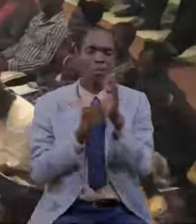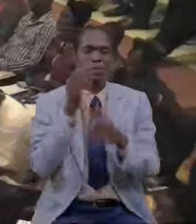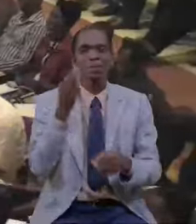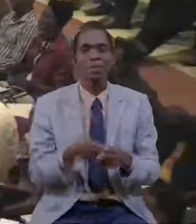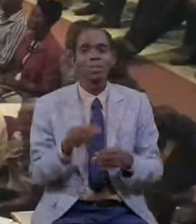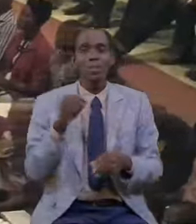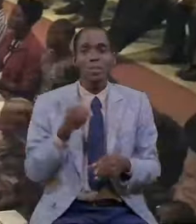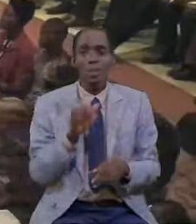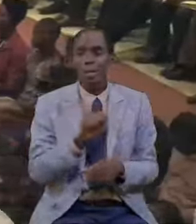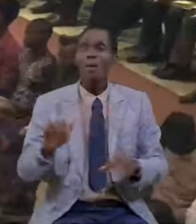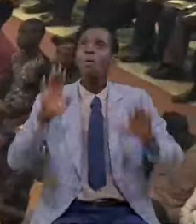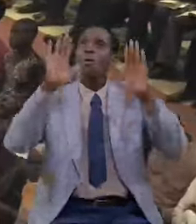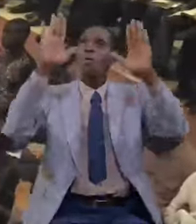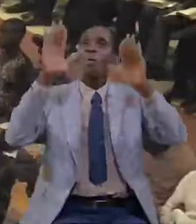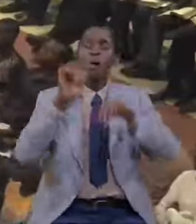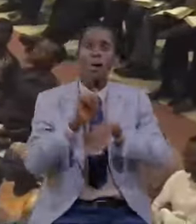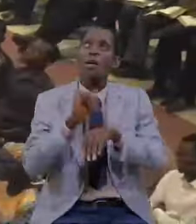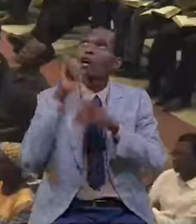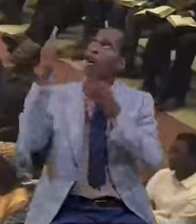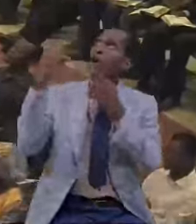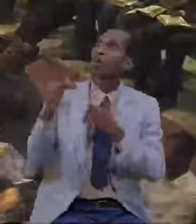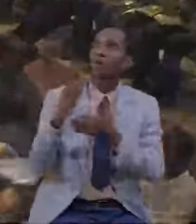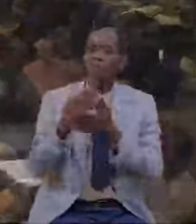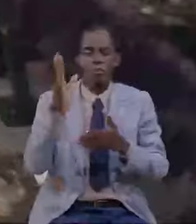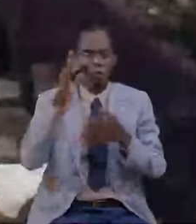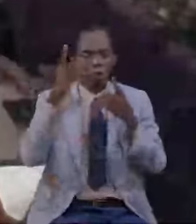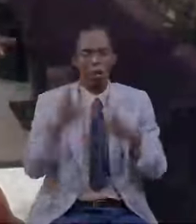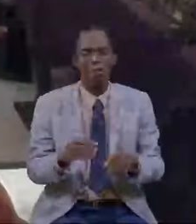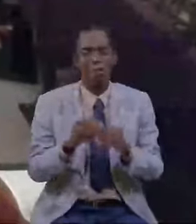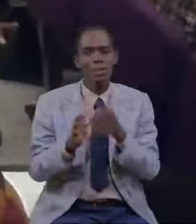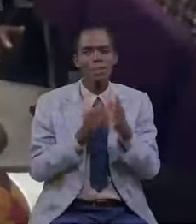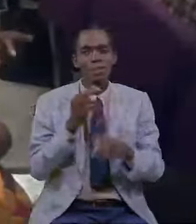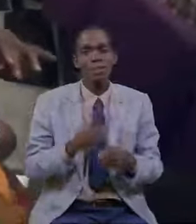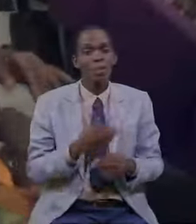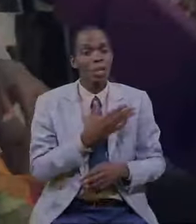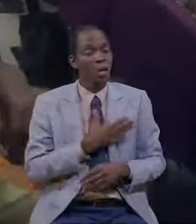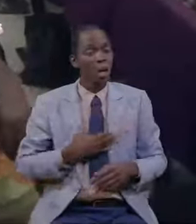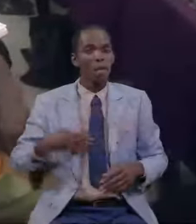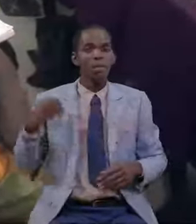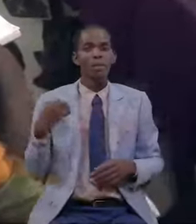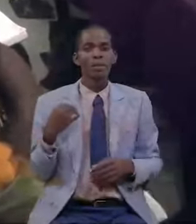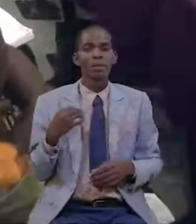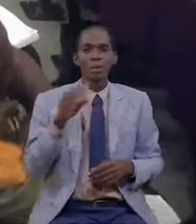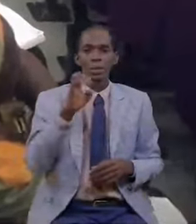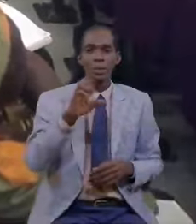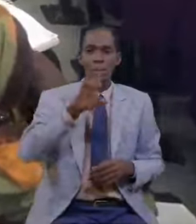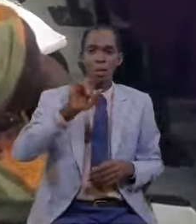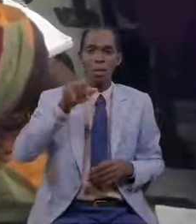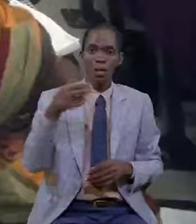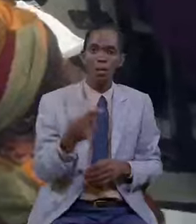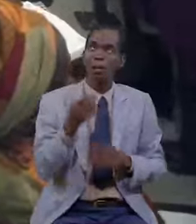Un miracle viendra sur vous. Quelque chose va se passer. Et donc, il a dit,